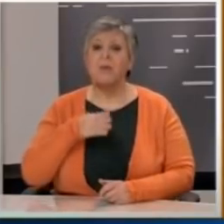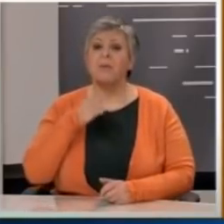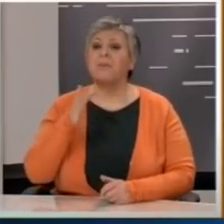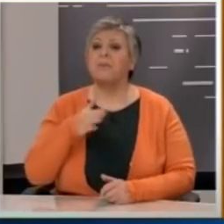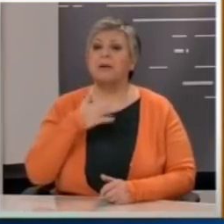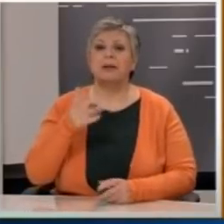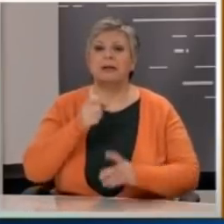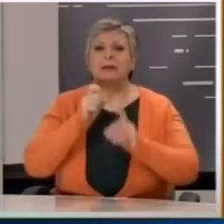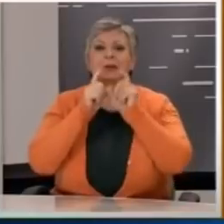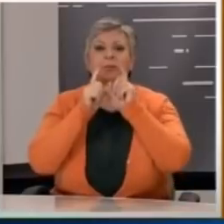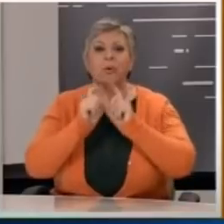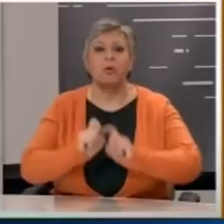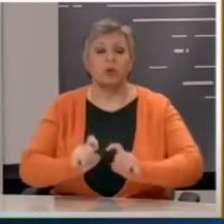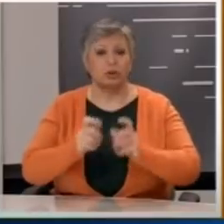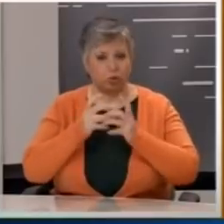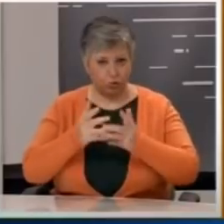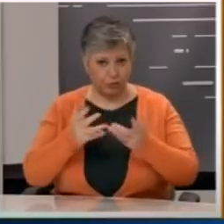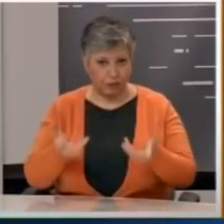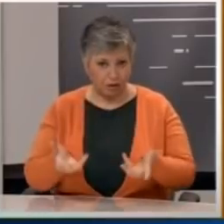ανάλογη υποχρέωση,